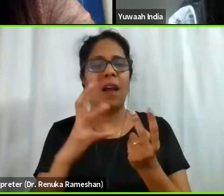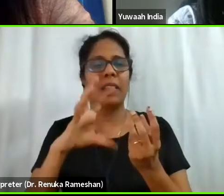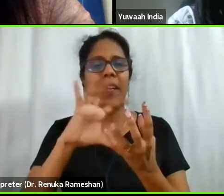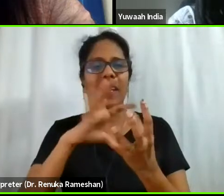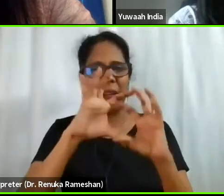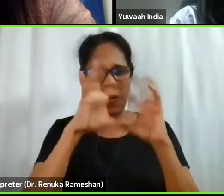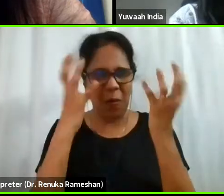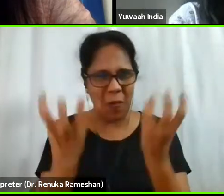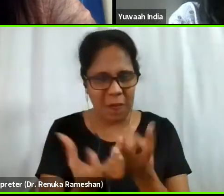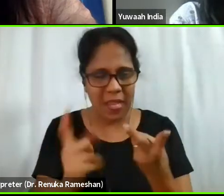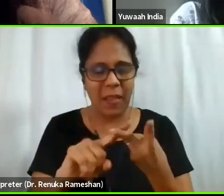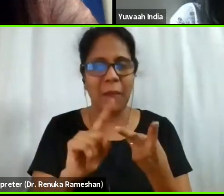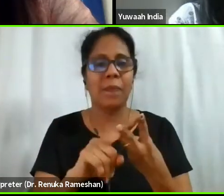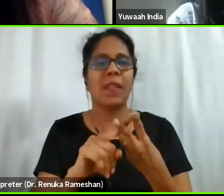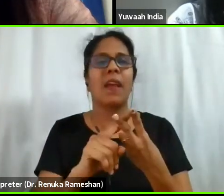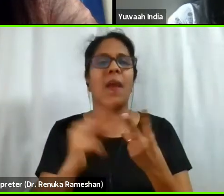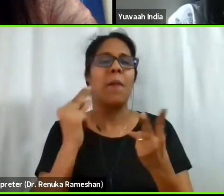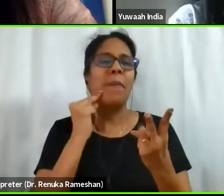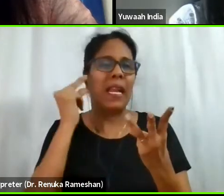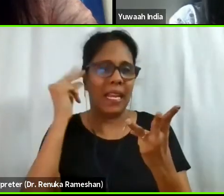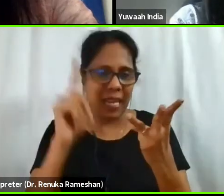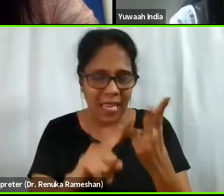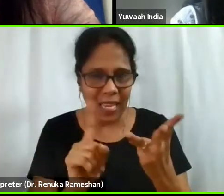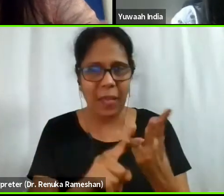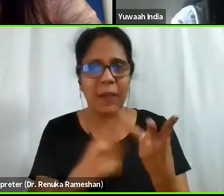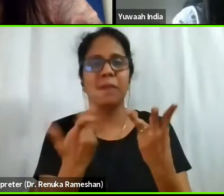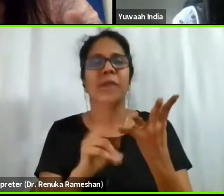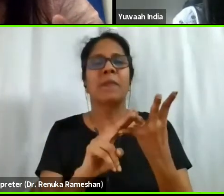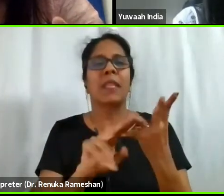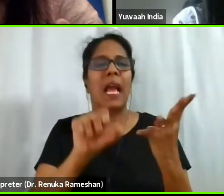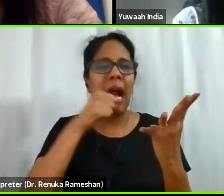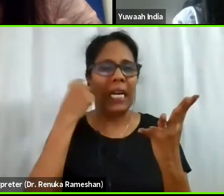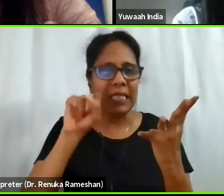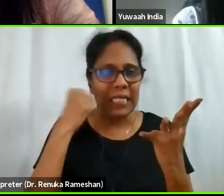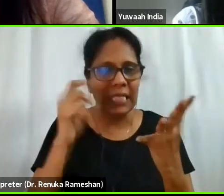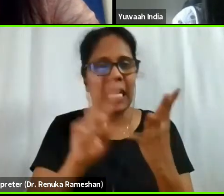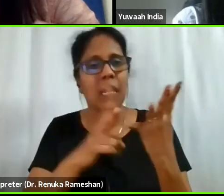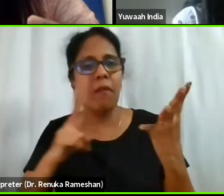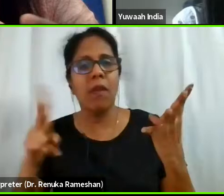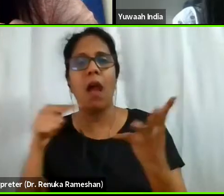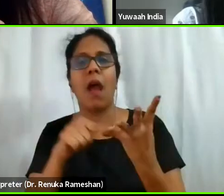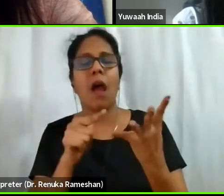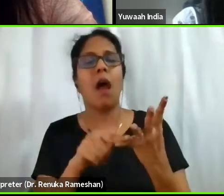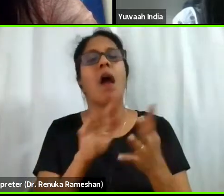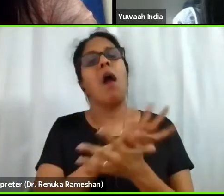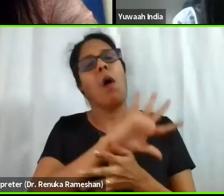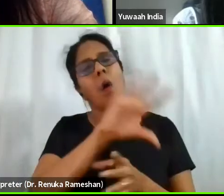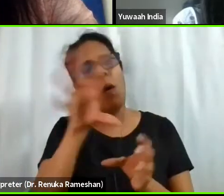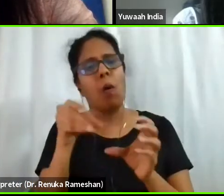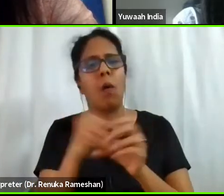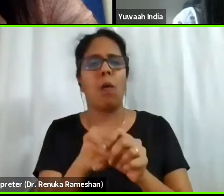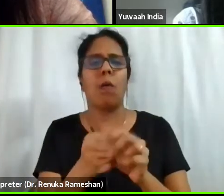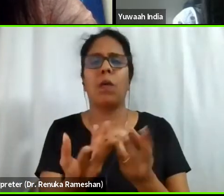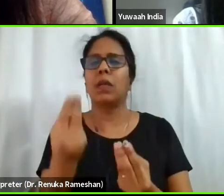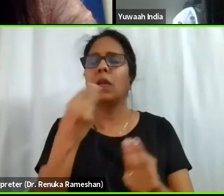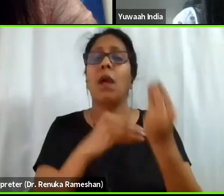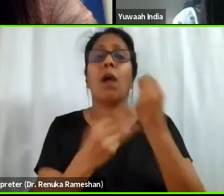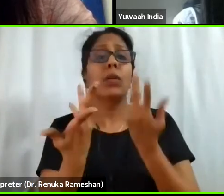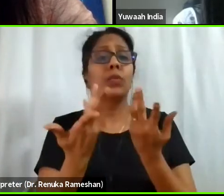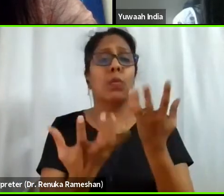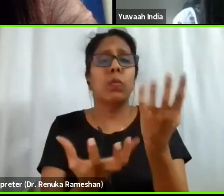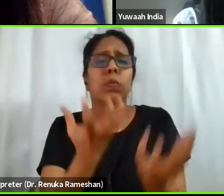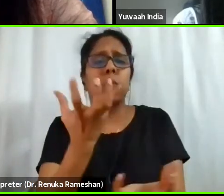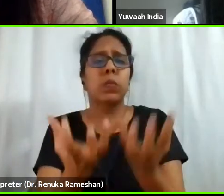कैरेट अगर मिल जाए, खीरा, तो खीरा को छोड़ के बाकी को आप स्टीम